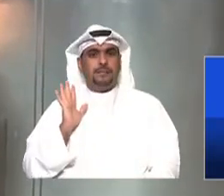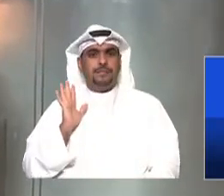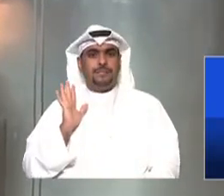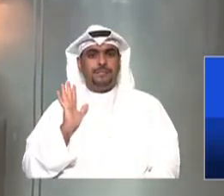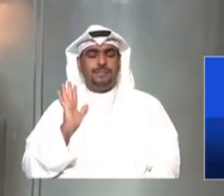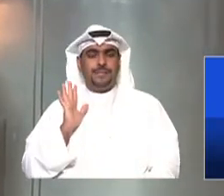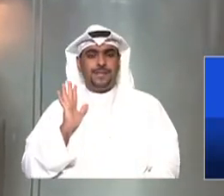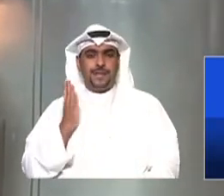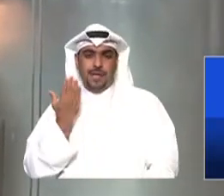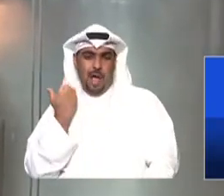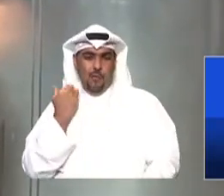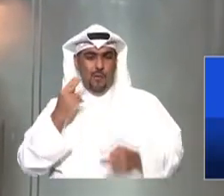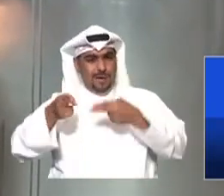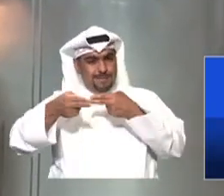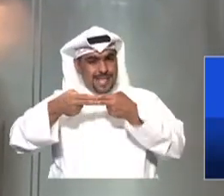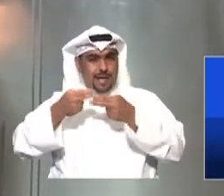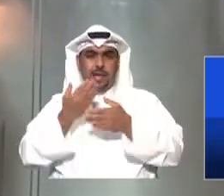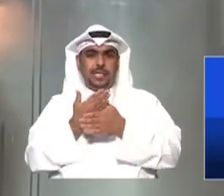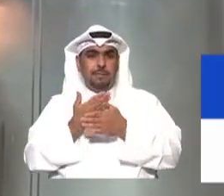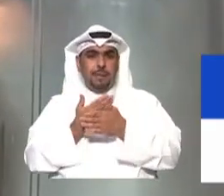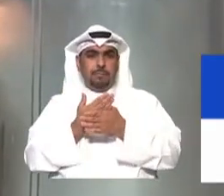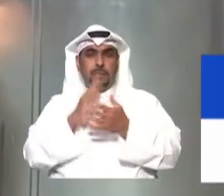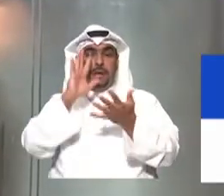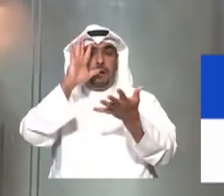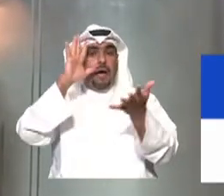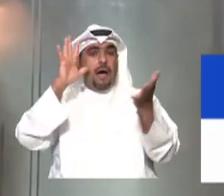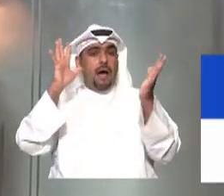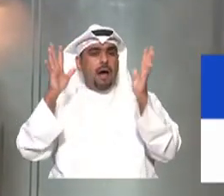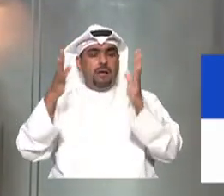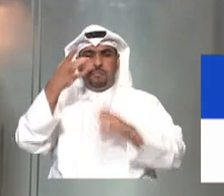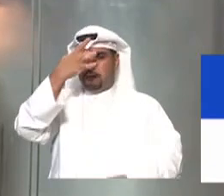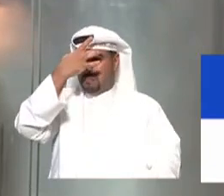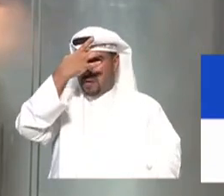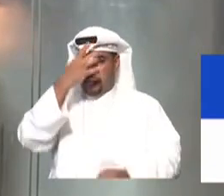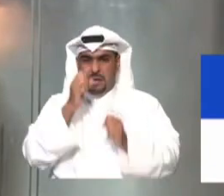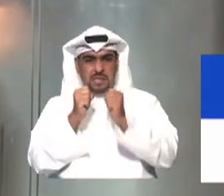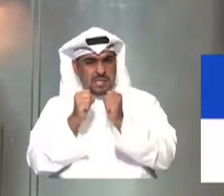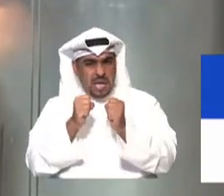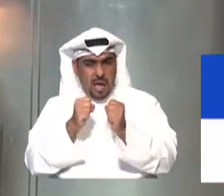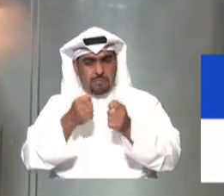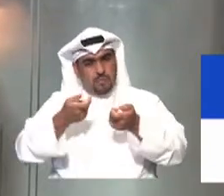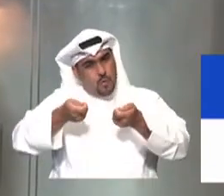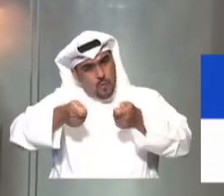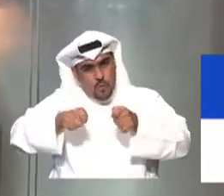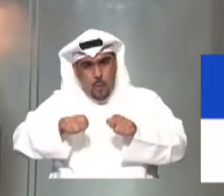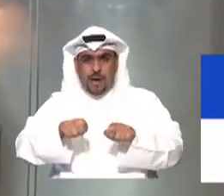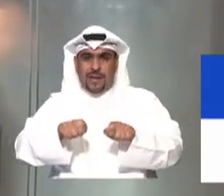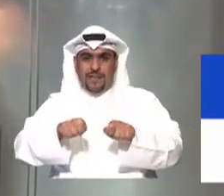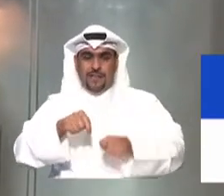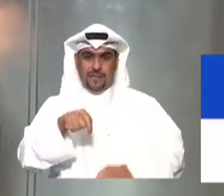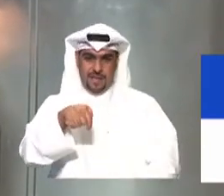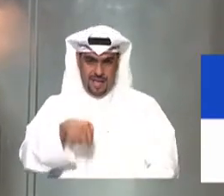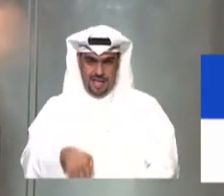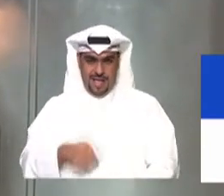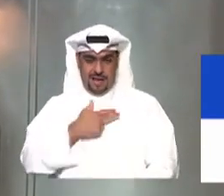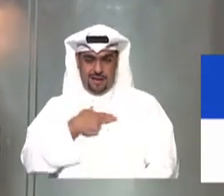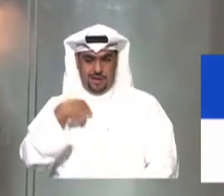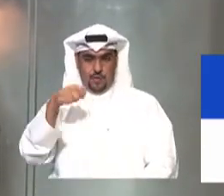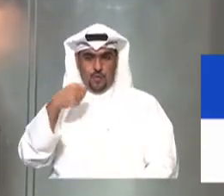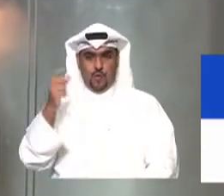تشغيل جميع طلبات التشغيل وفق الإجراءات الصحية المطلوبة في استراتيجية تشغيلية راح ترى خلال